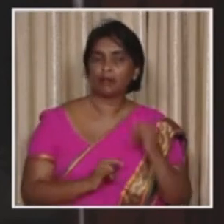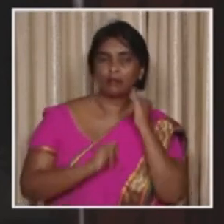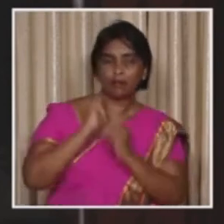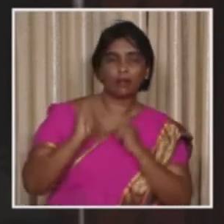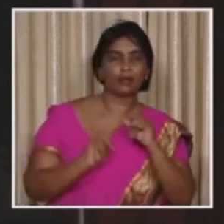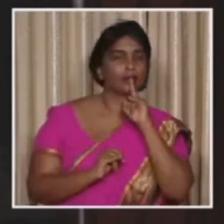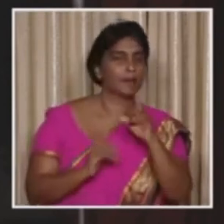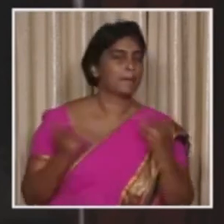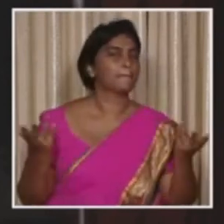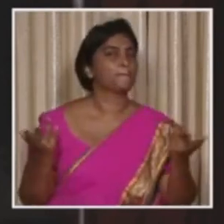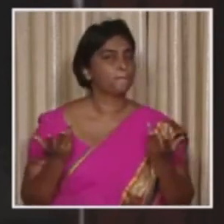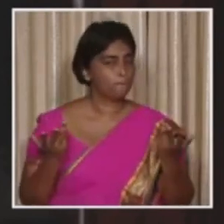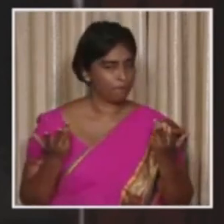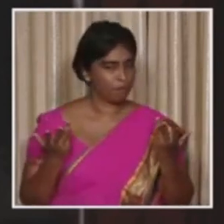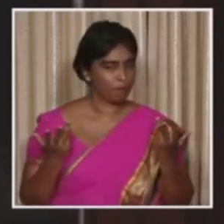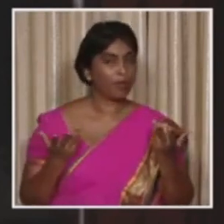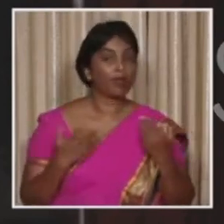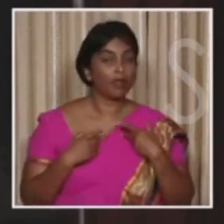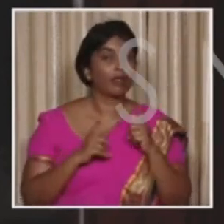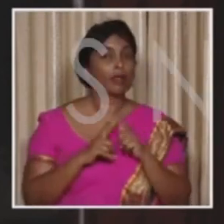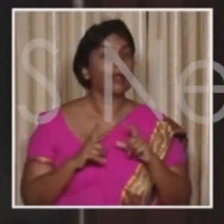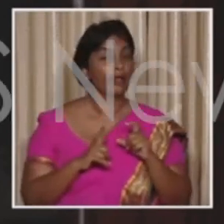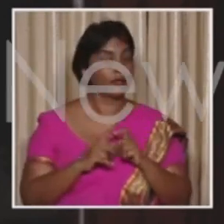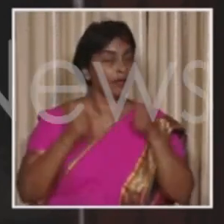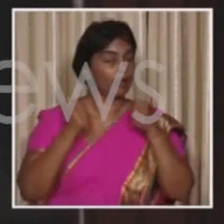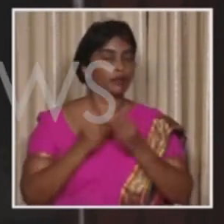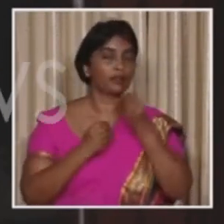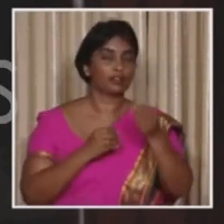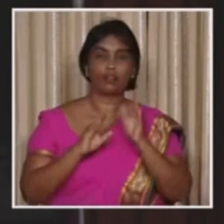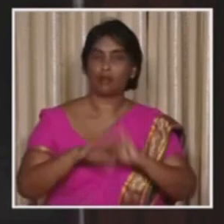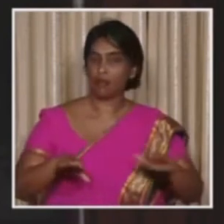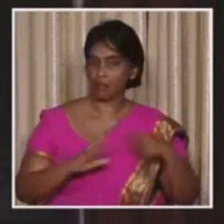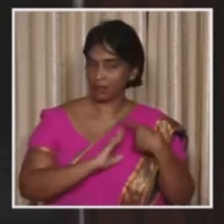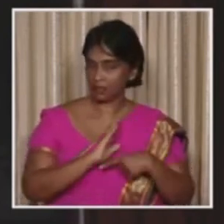කළා හරියන්නේ නැහැ අපි අධ්‍යාපනය හරියට දෙන්න ඕනේ රටේ දරුවන්ට